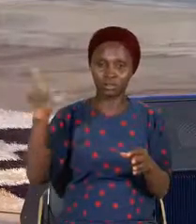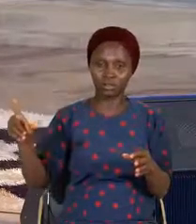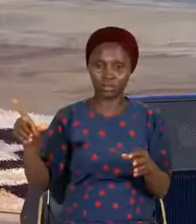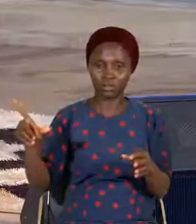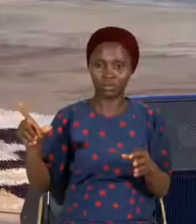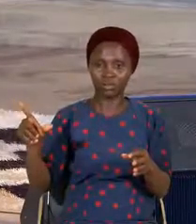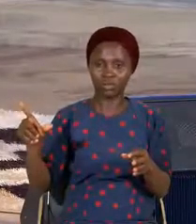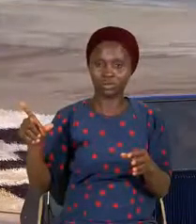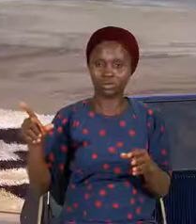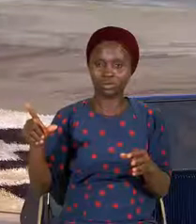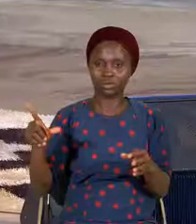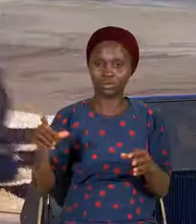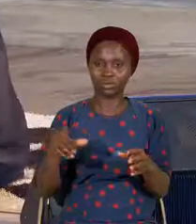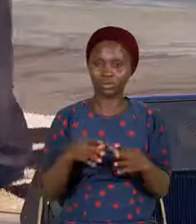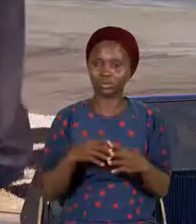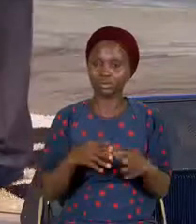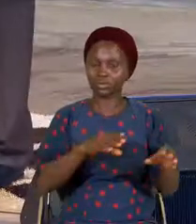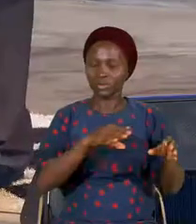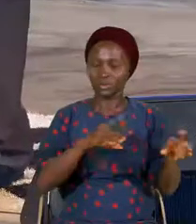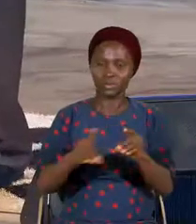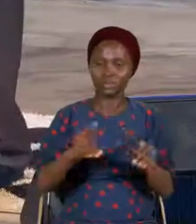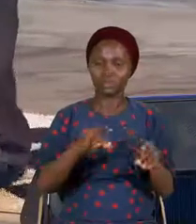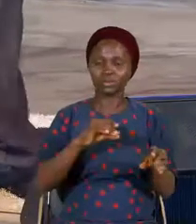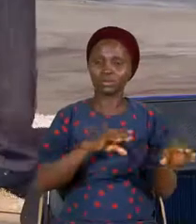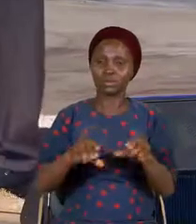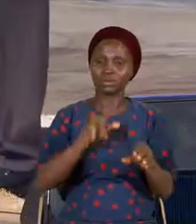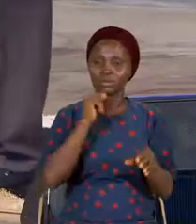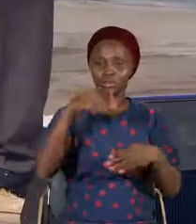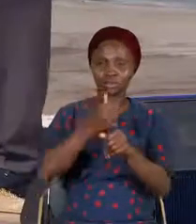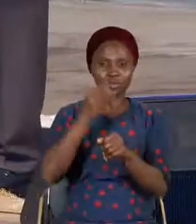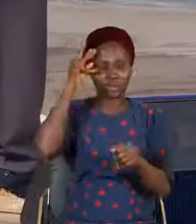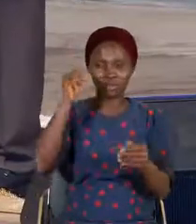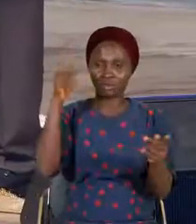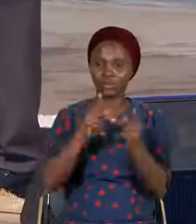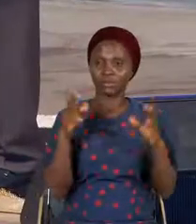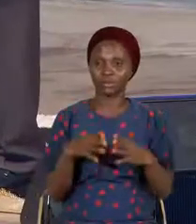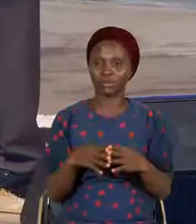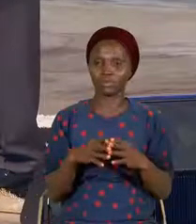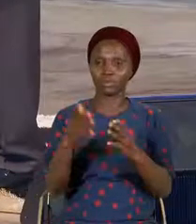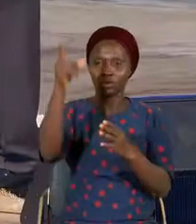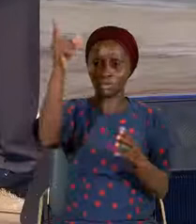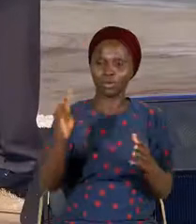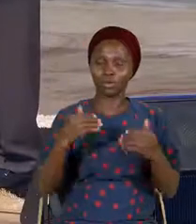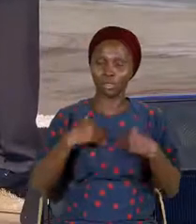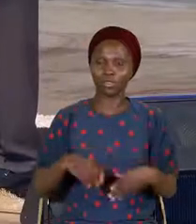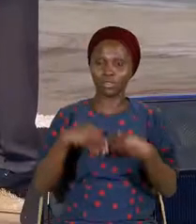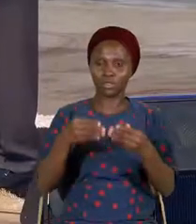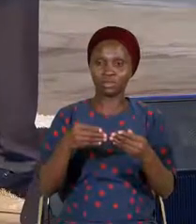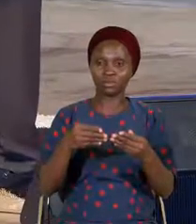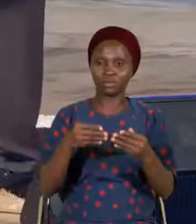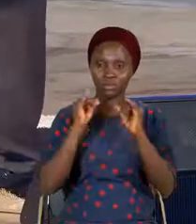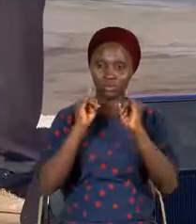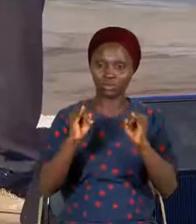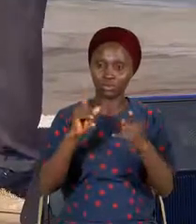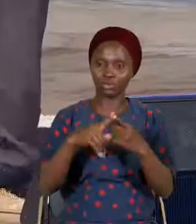dans Salomon ne l'avait pas rendu parfait. Dieu a donné une instruction